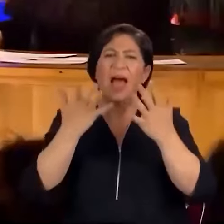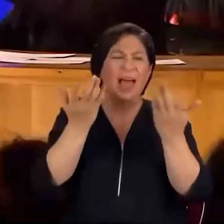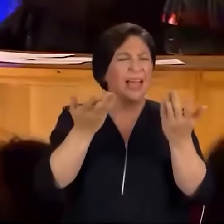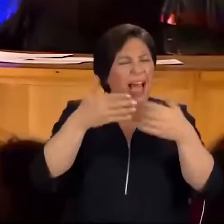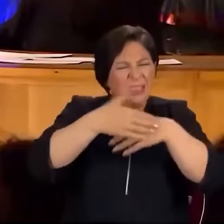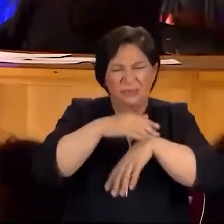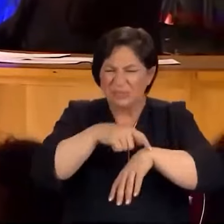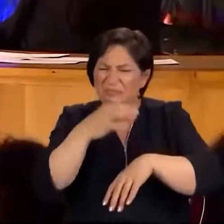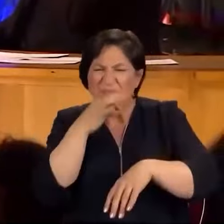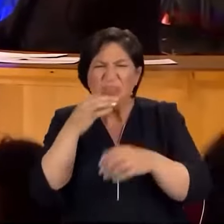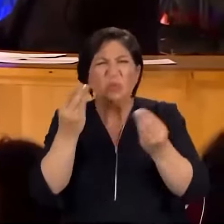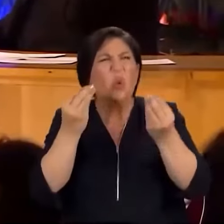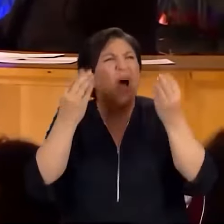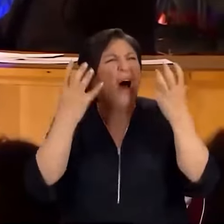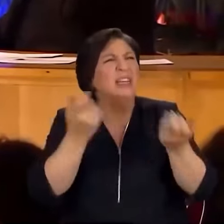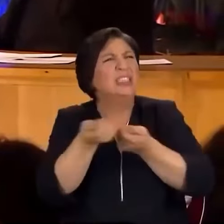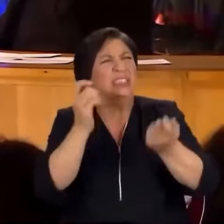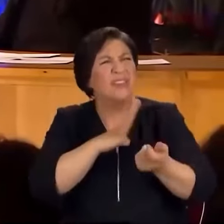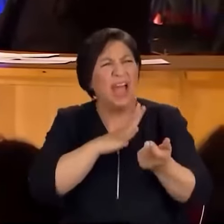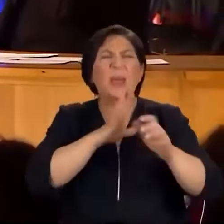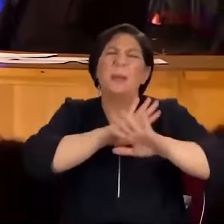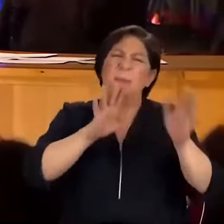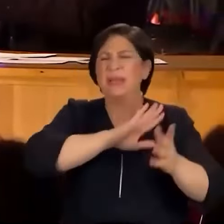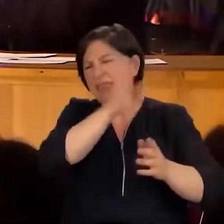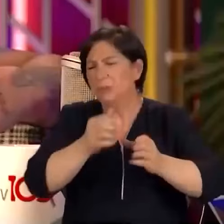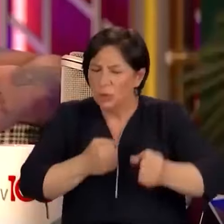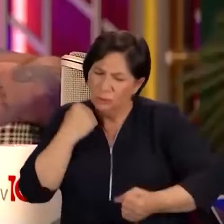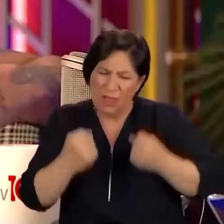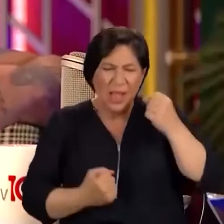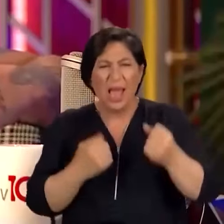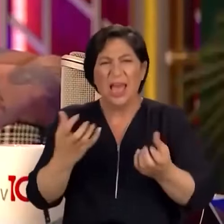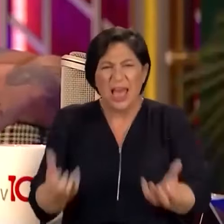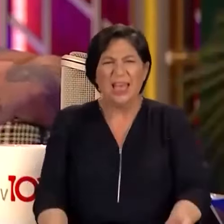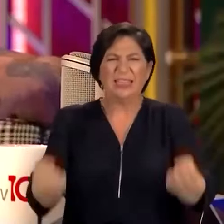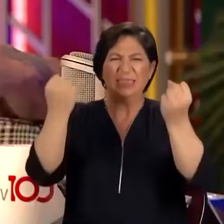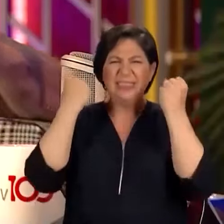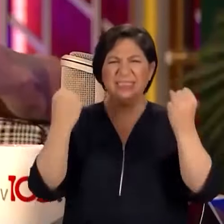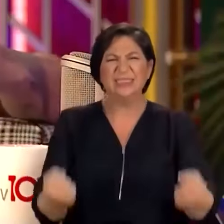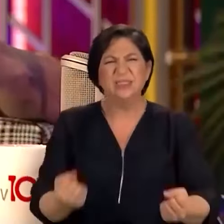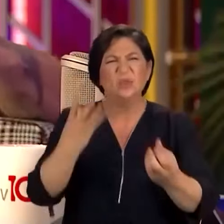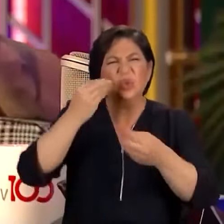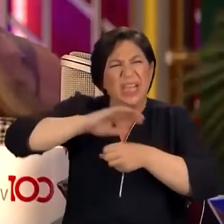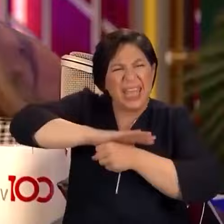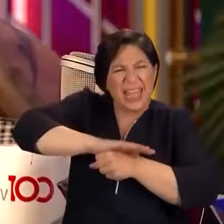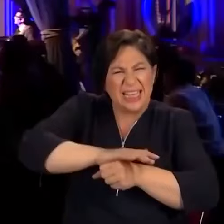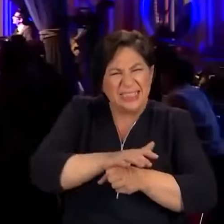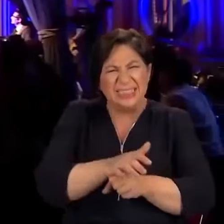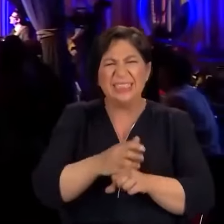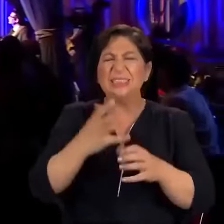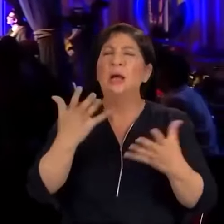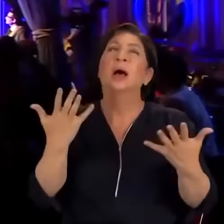üzeri o kadar yoğunluktan sonra gidip orada koşmak, ağırlık kaldırmak o kadar eziyet ve o